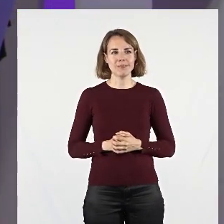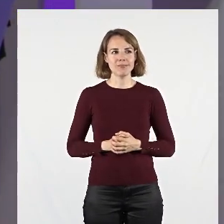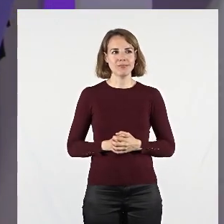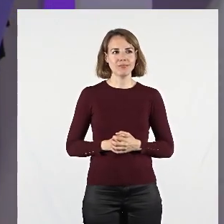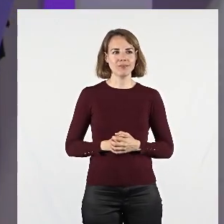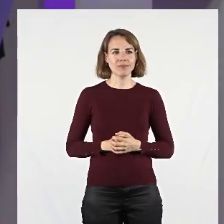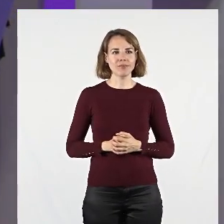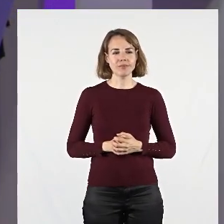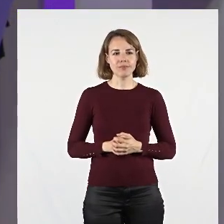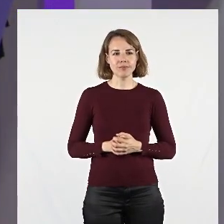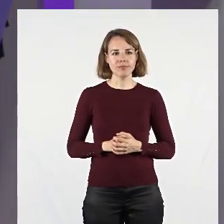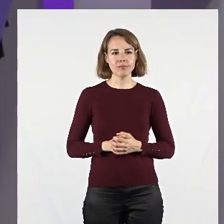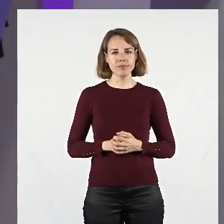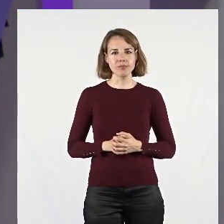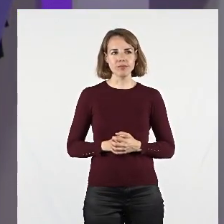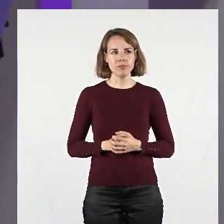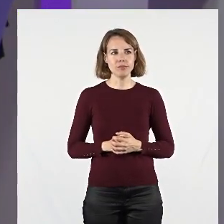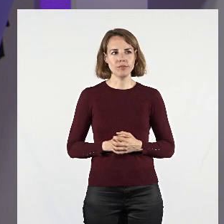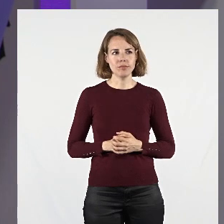En attendant voilà, qu'elles